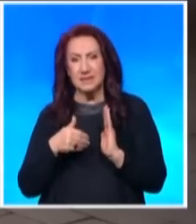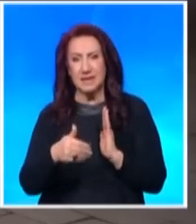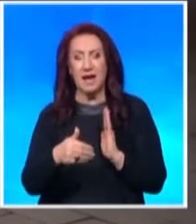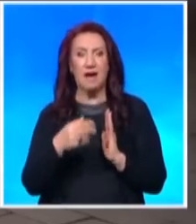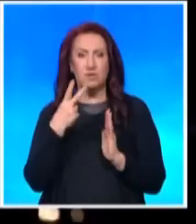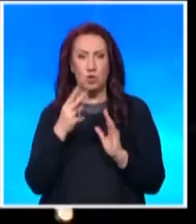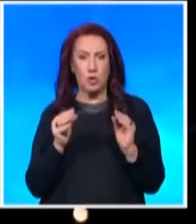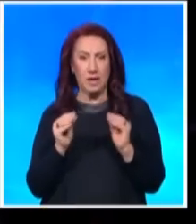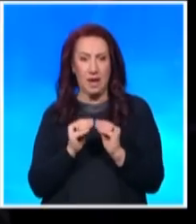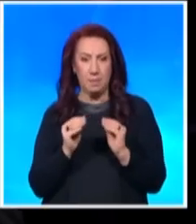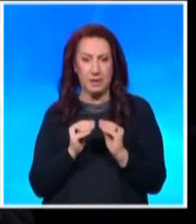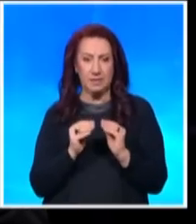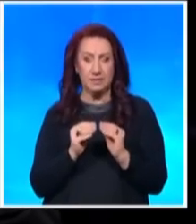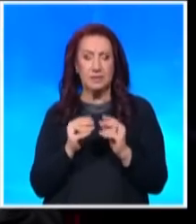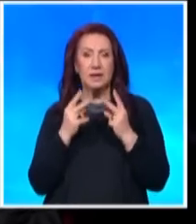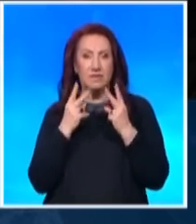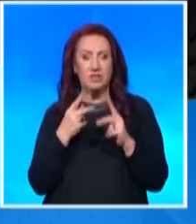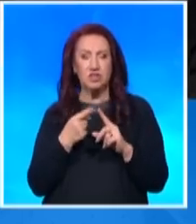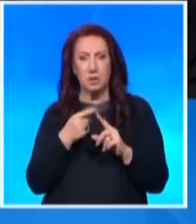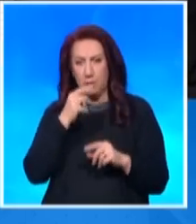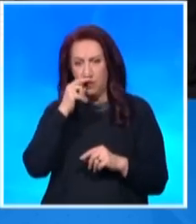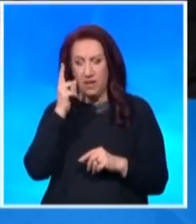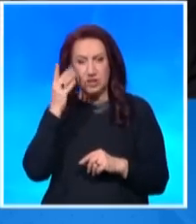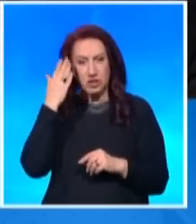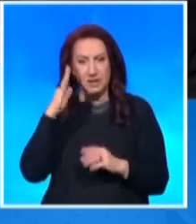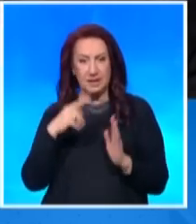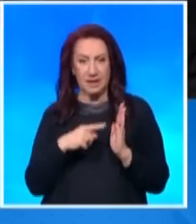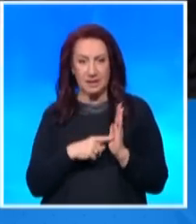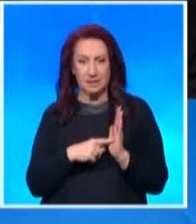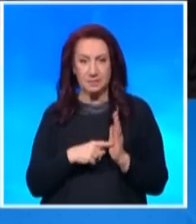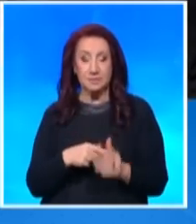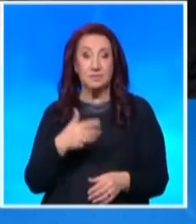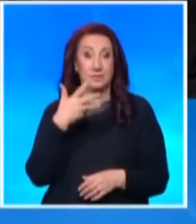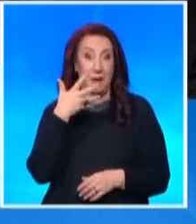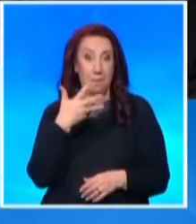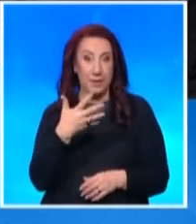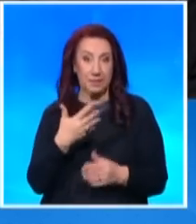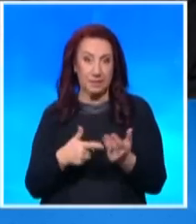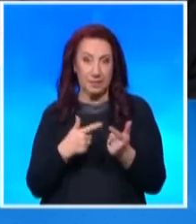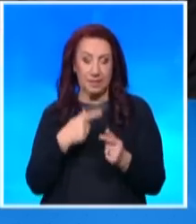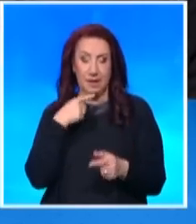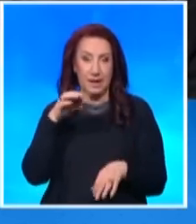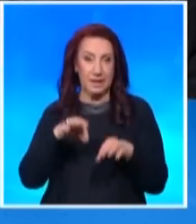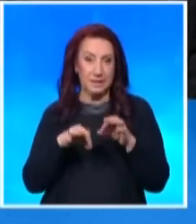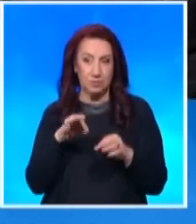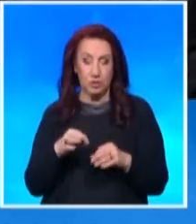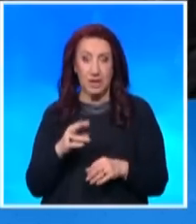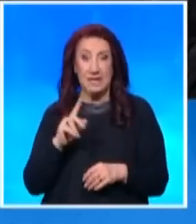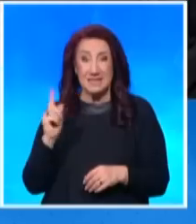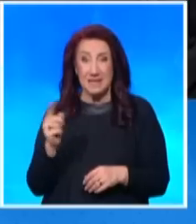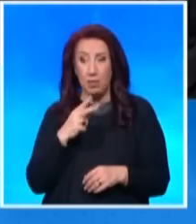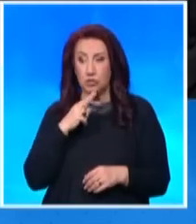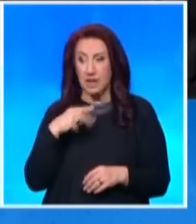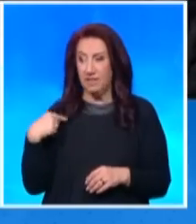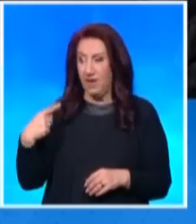април. Ето и кои са по-важните дати. Петите избори за две години – това е равносметката на Централната